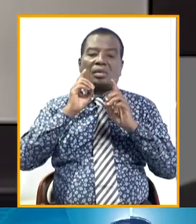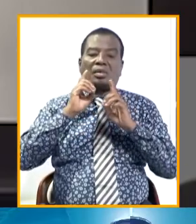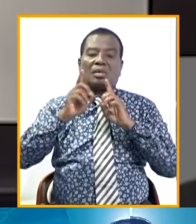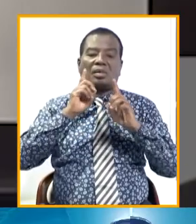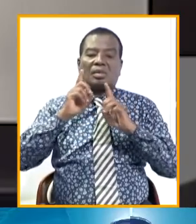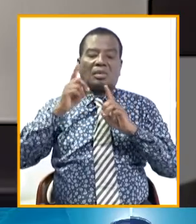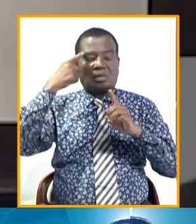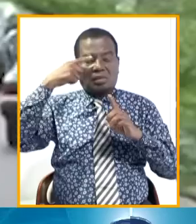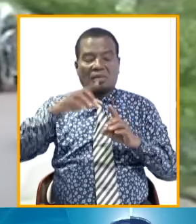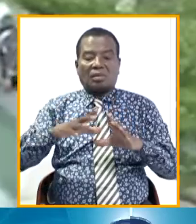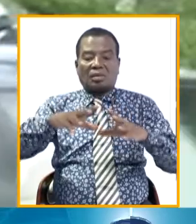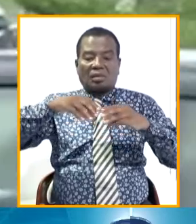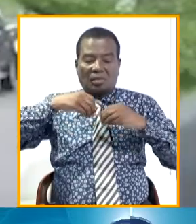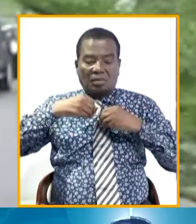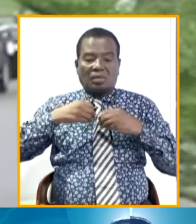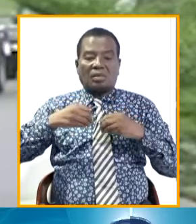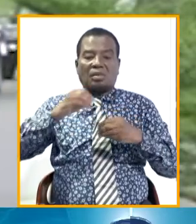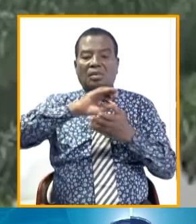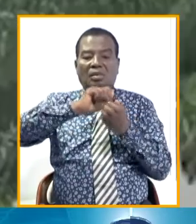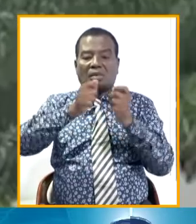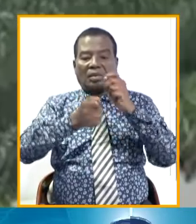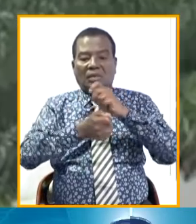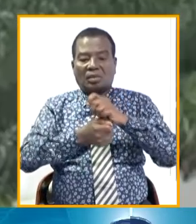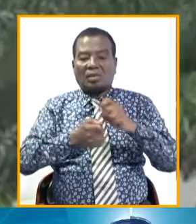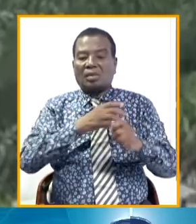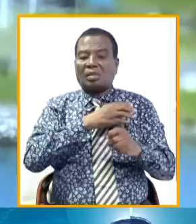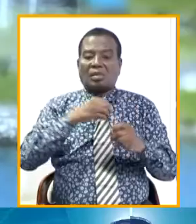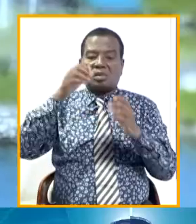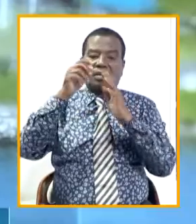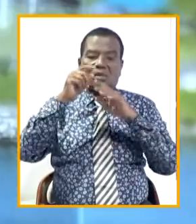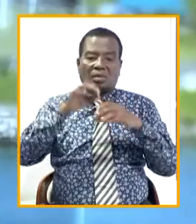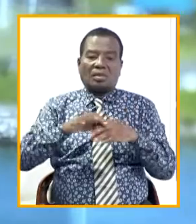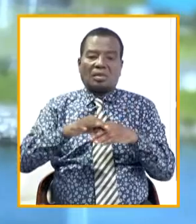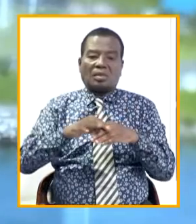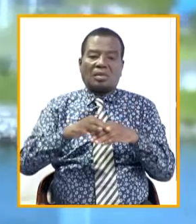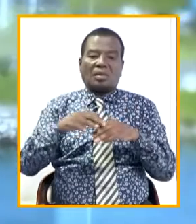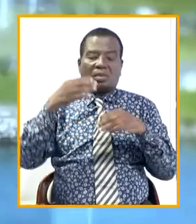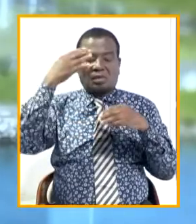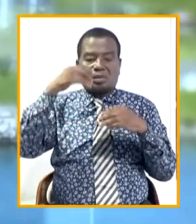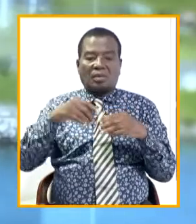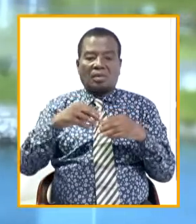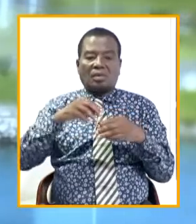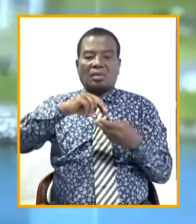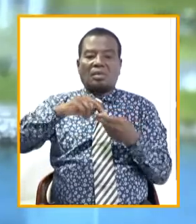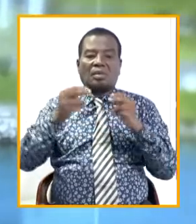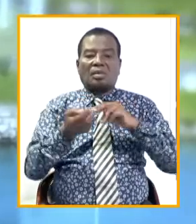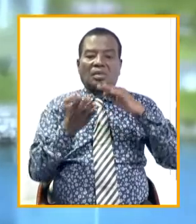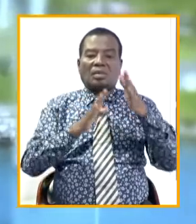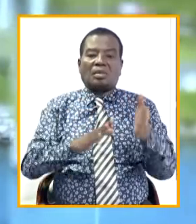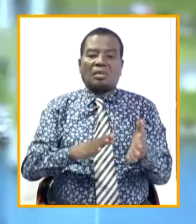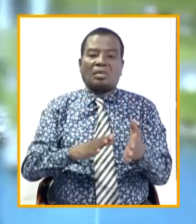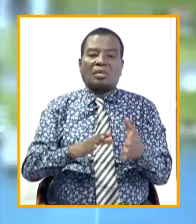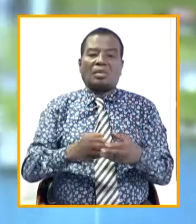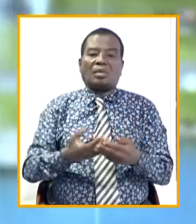afin d'obtenir notamment une profonde réforme électorale. Enfin, sachez que le nombre de décès ne cesse